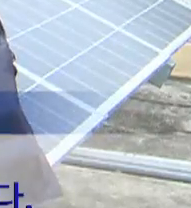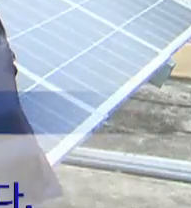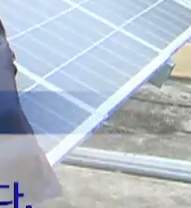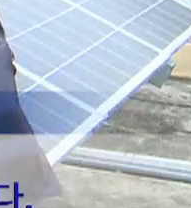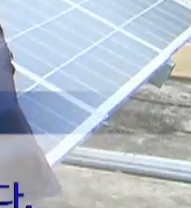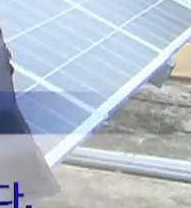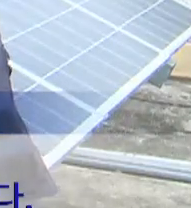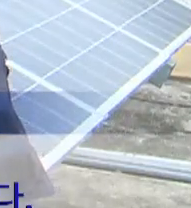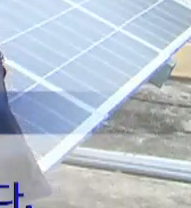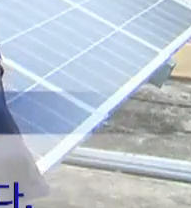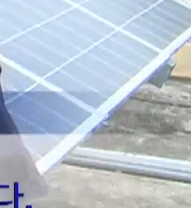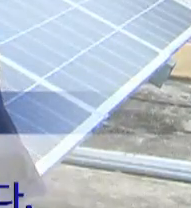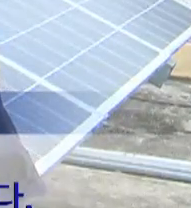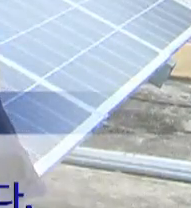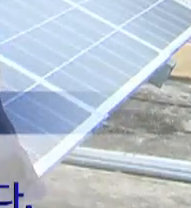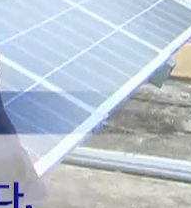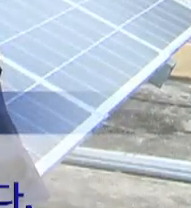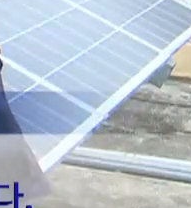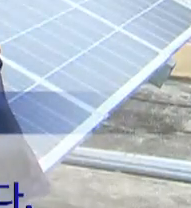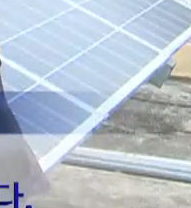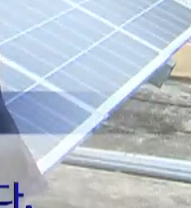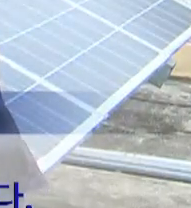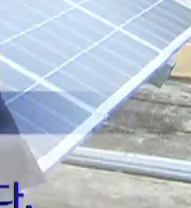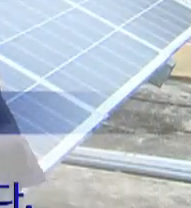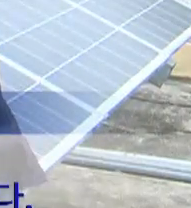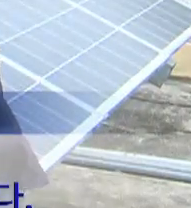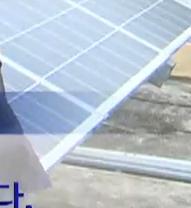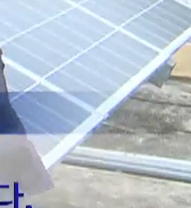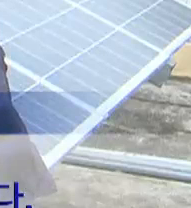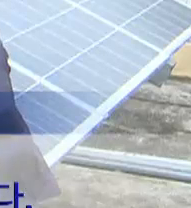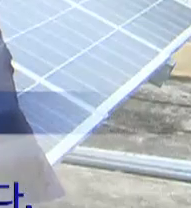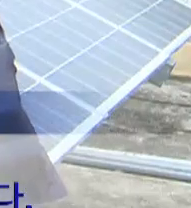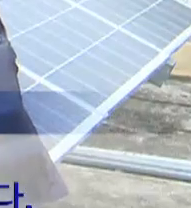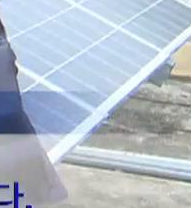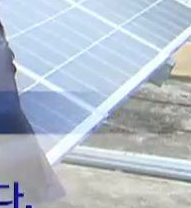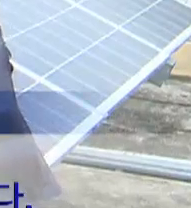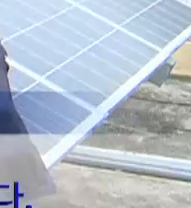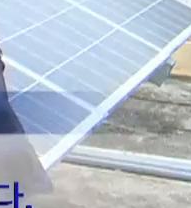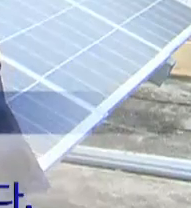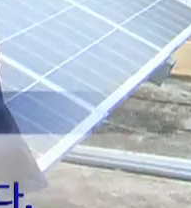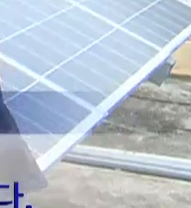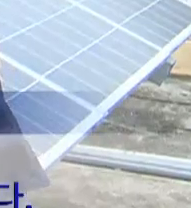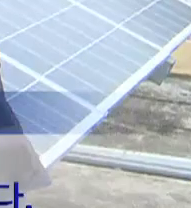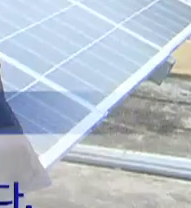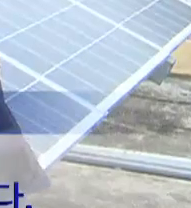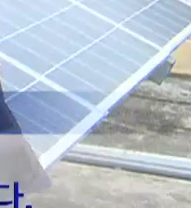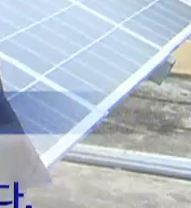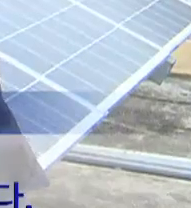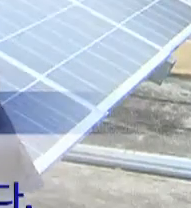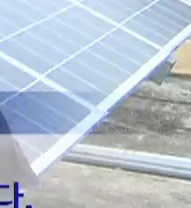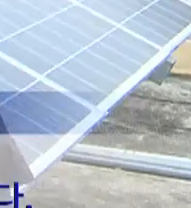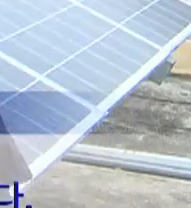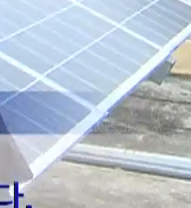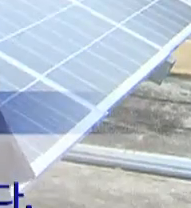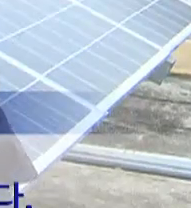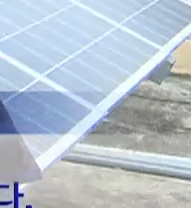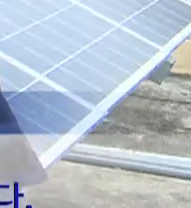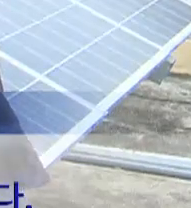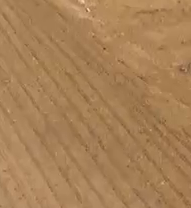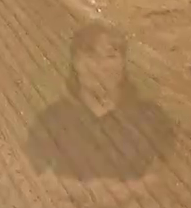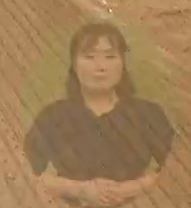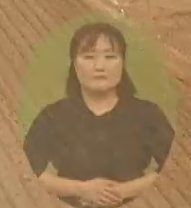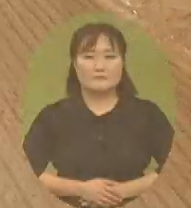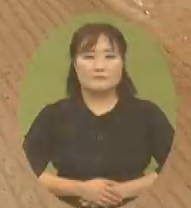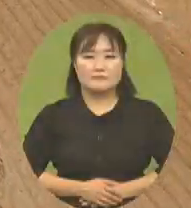됩니다. 거의 대부분이 기본요 정도만 내면은 될 수 있는 그만큼 효과가 발생하고